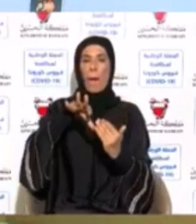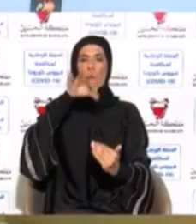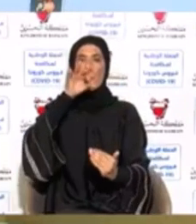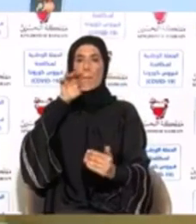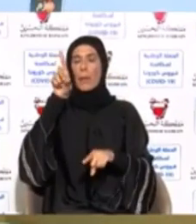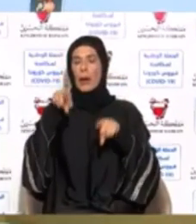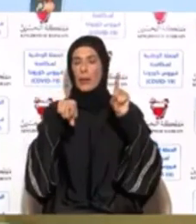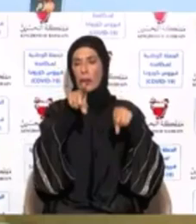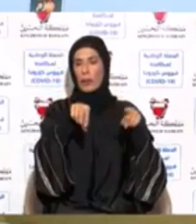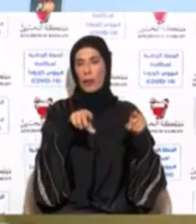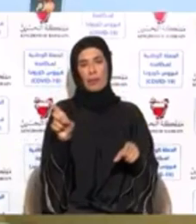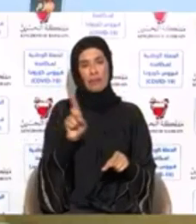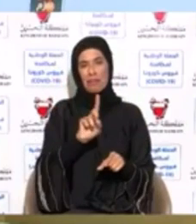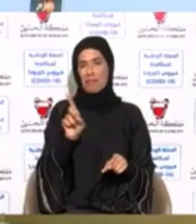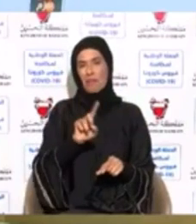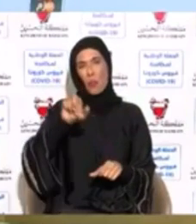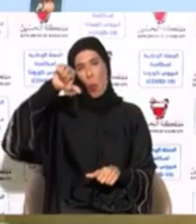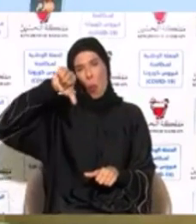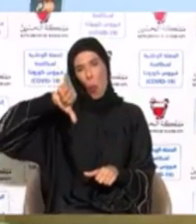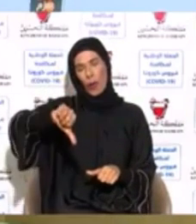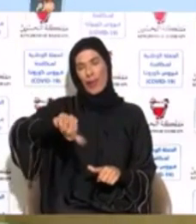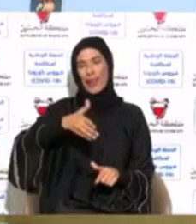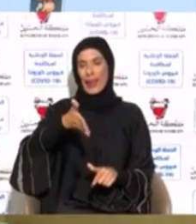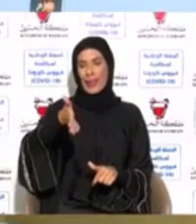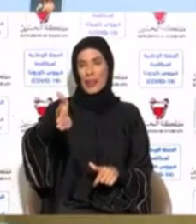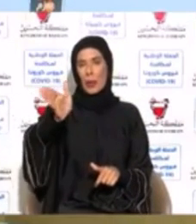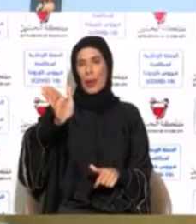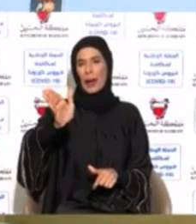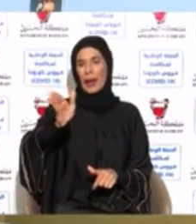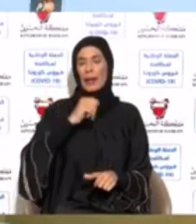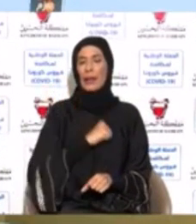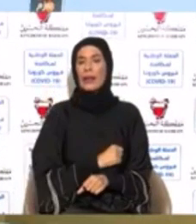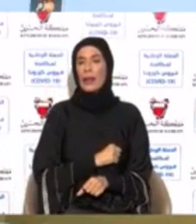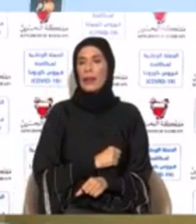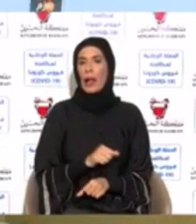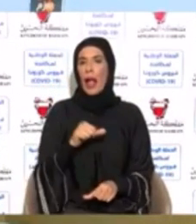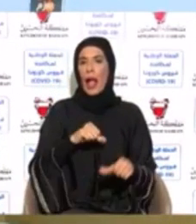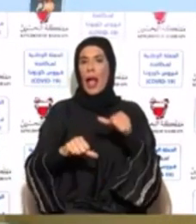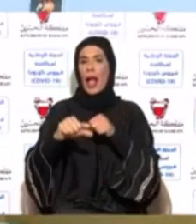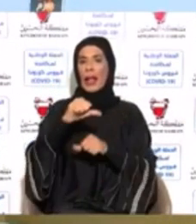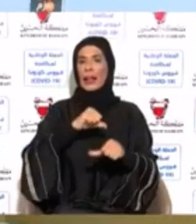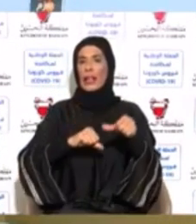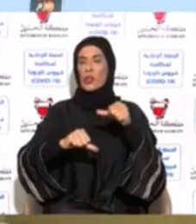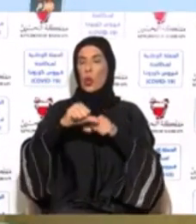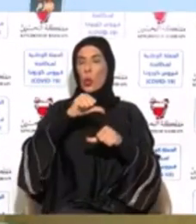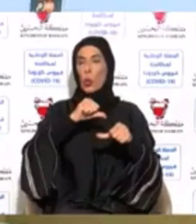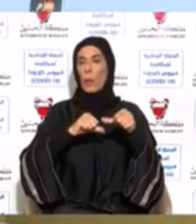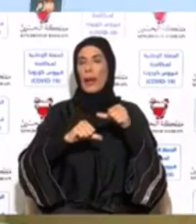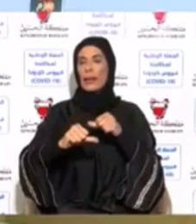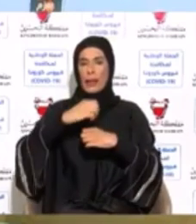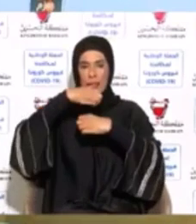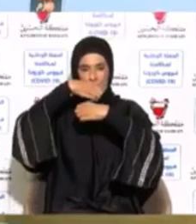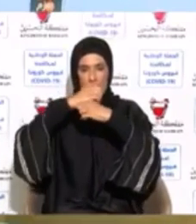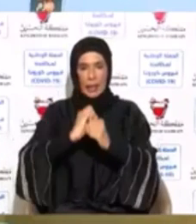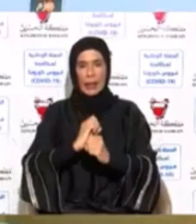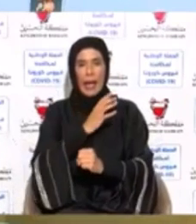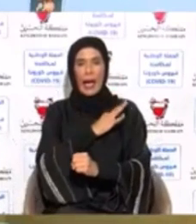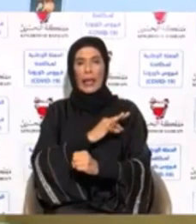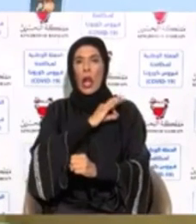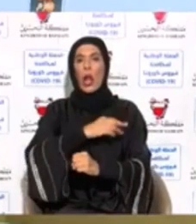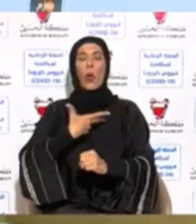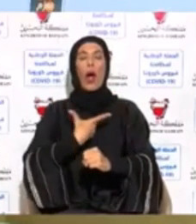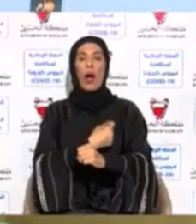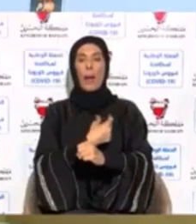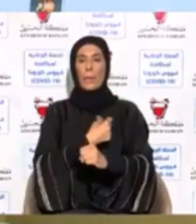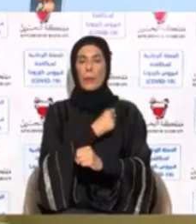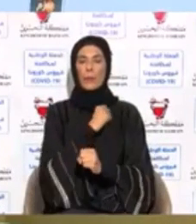بعض الحالات التي لا تلائم دخولهم في هذه التجربة السريرية، وذلك حفاظا على سلامتهم وكذلك